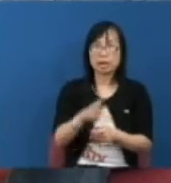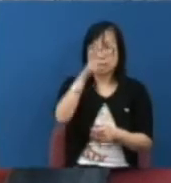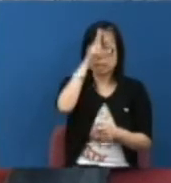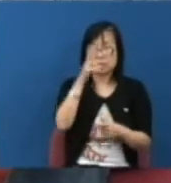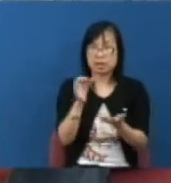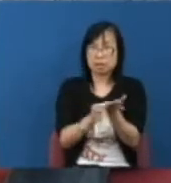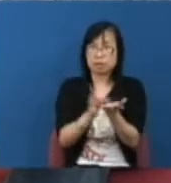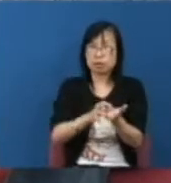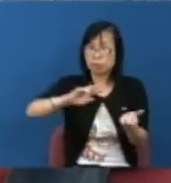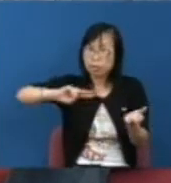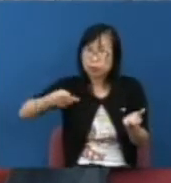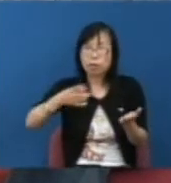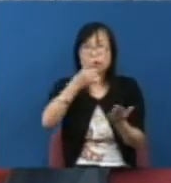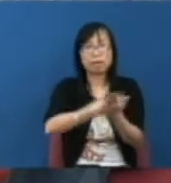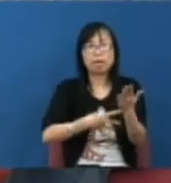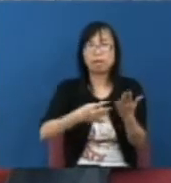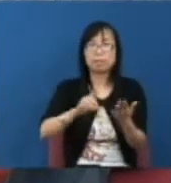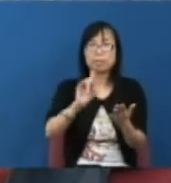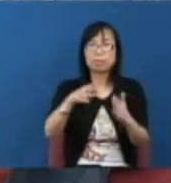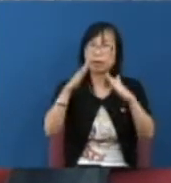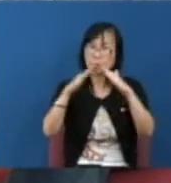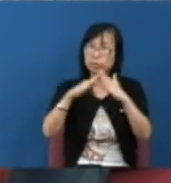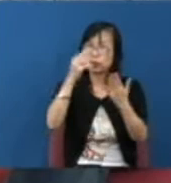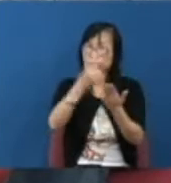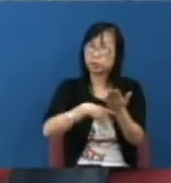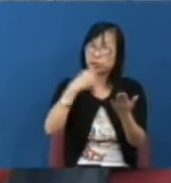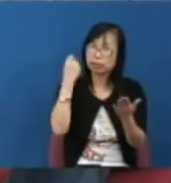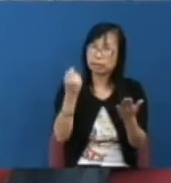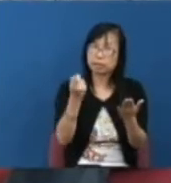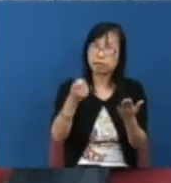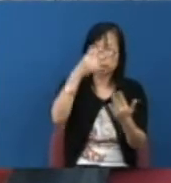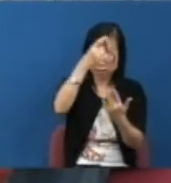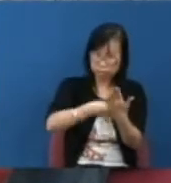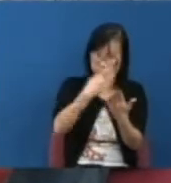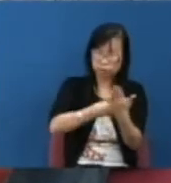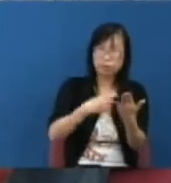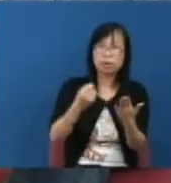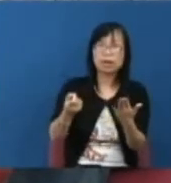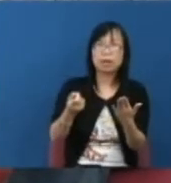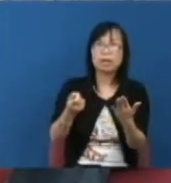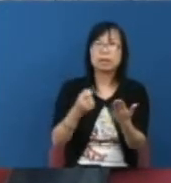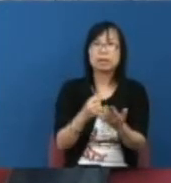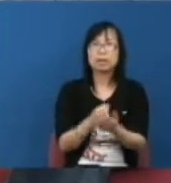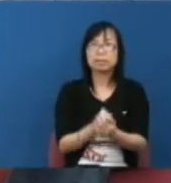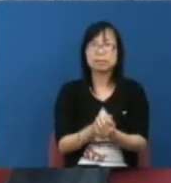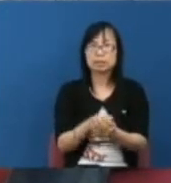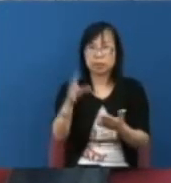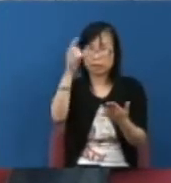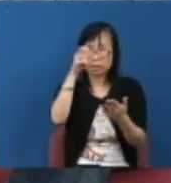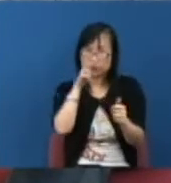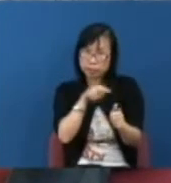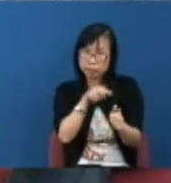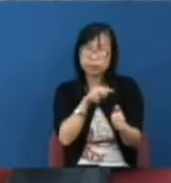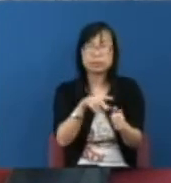改條例啦，唔係淨係屋宇署要即係簡化一啲即係程序啦，或者一啲落實到一啲規管